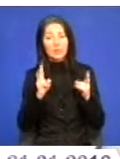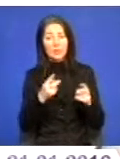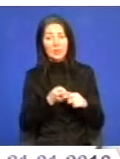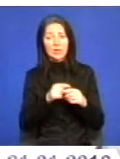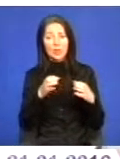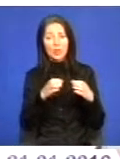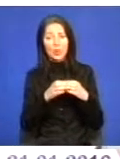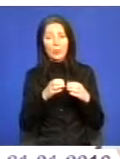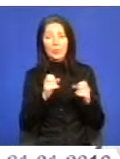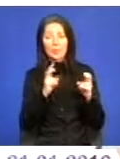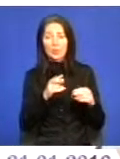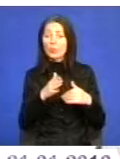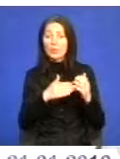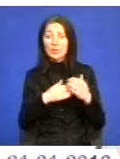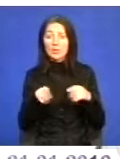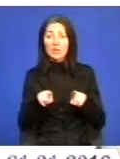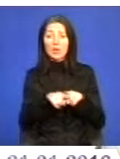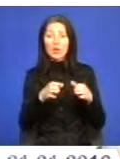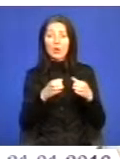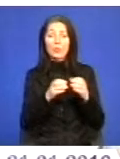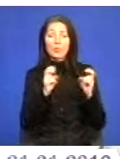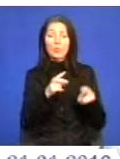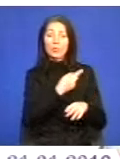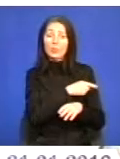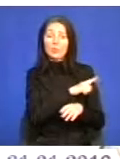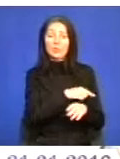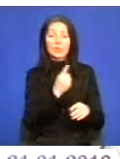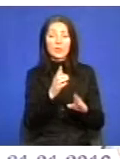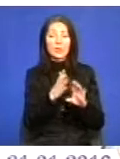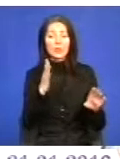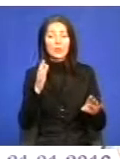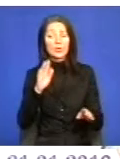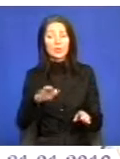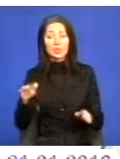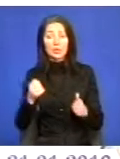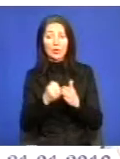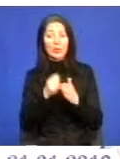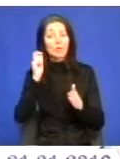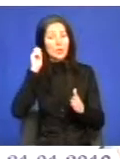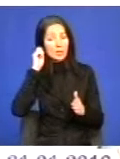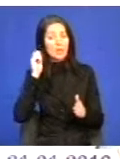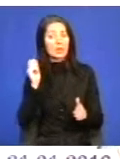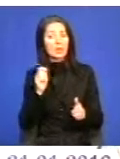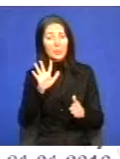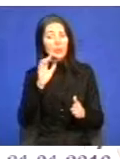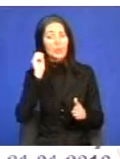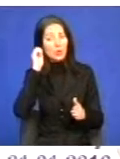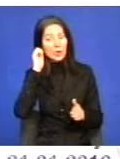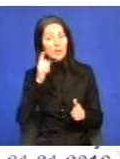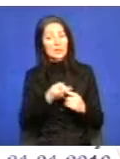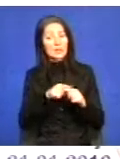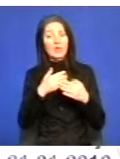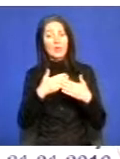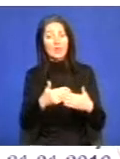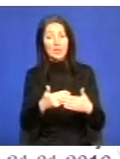і групи ризику медичні. Це в першу чергу діти віком до 5 років, це вагітні,